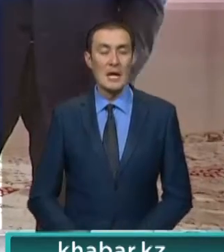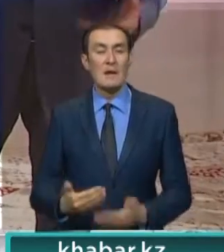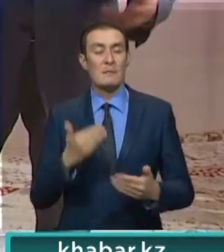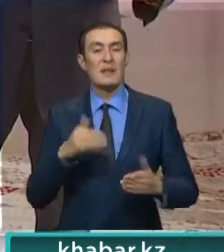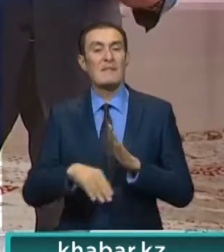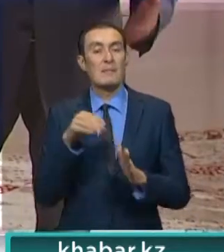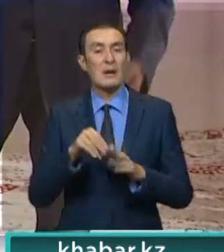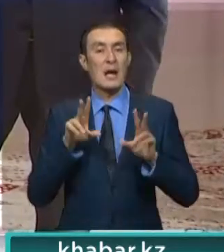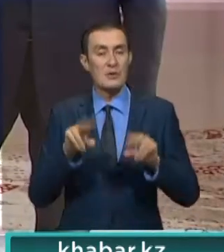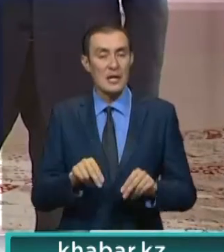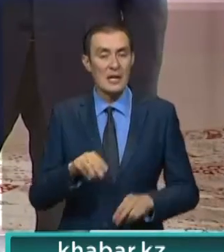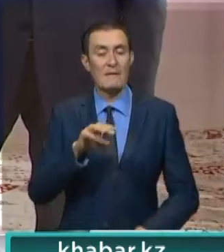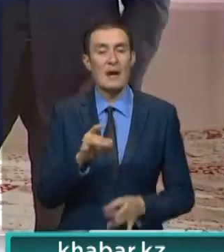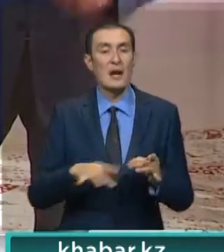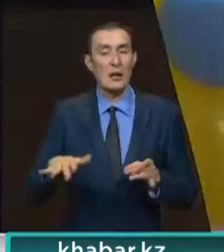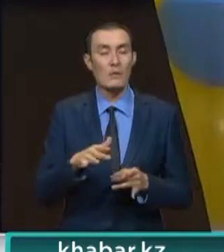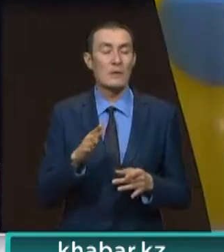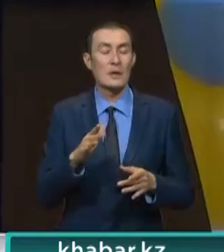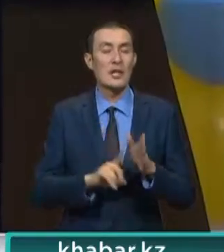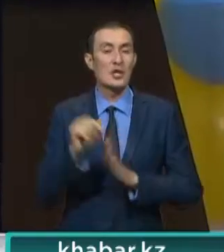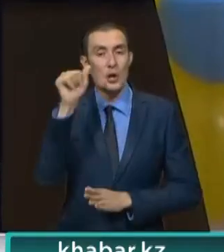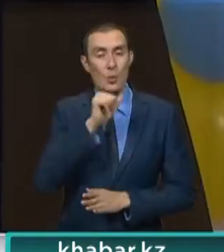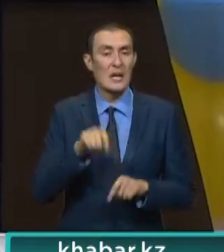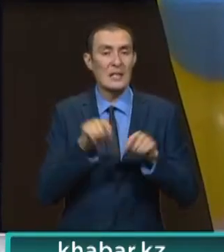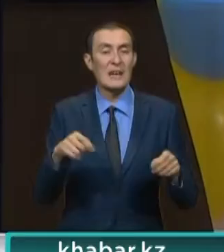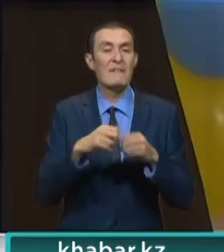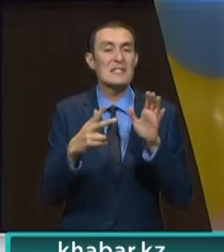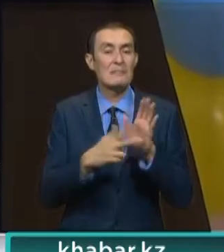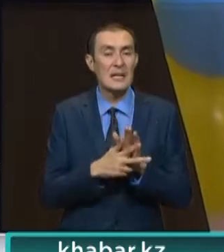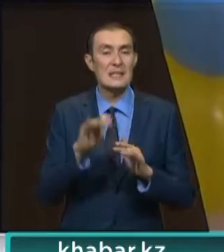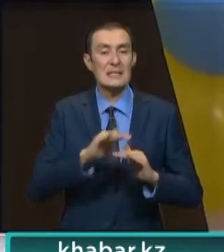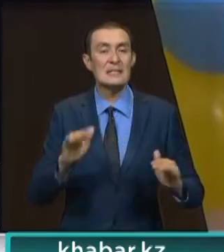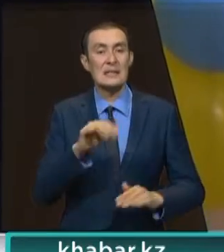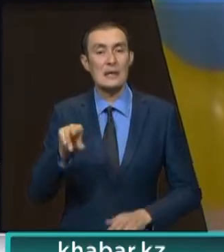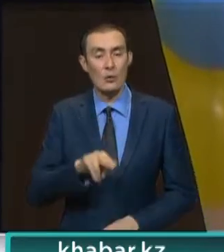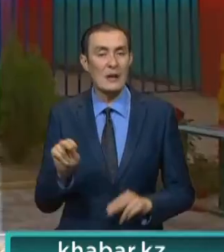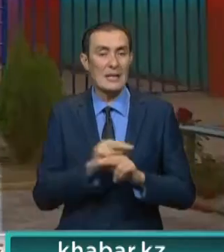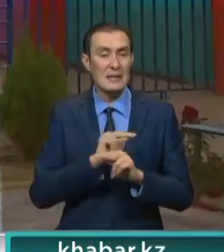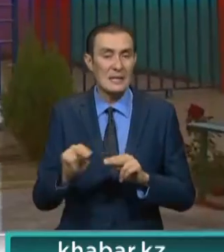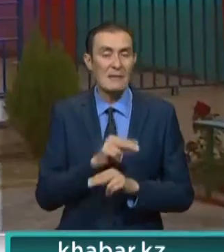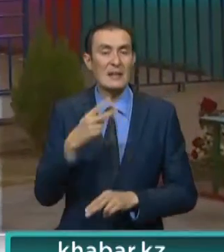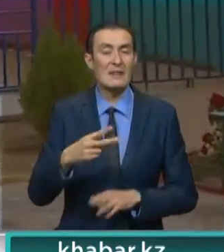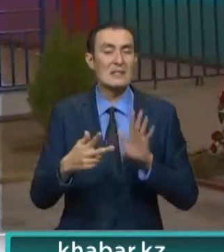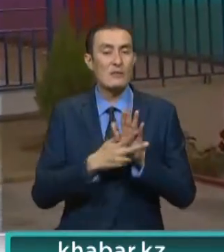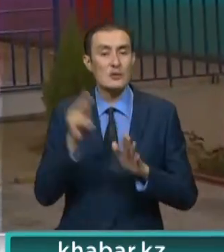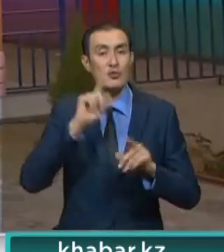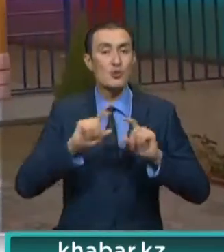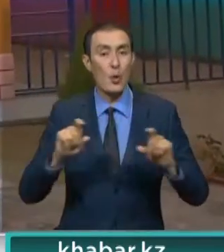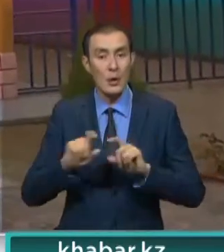предвыборных обещаний партии в Мангистауской области с начала года уже открыто 18 дошкольных учреждений, отремонтировано 28